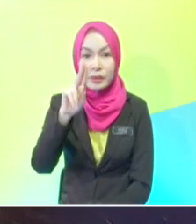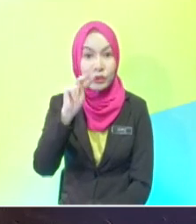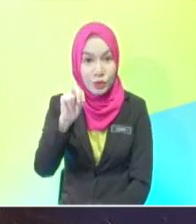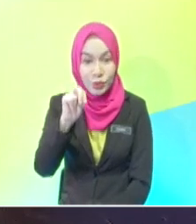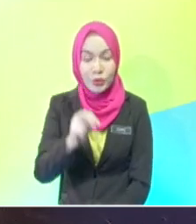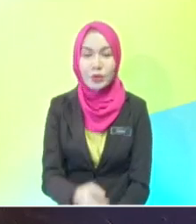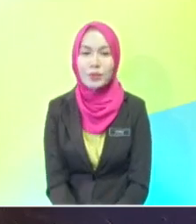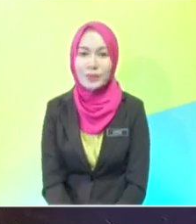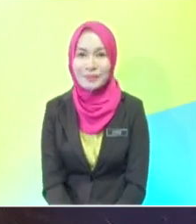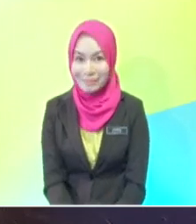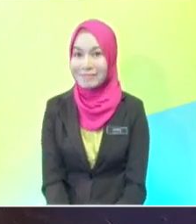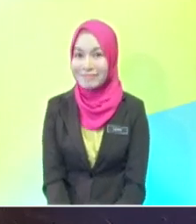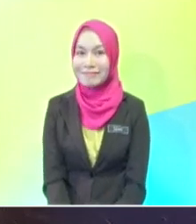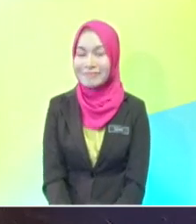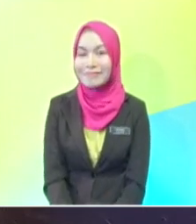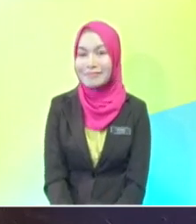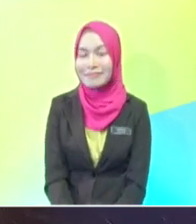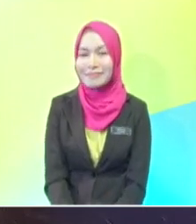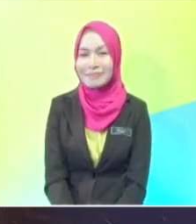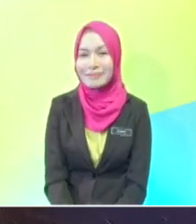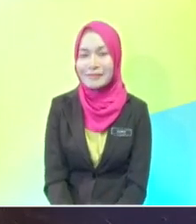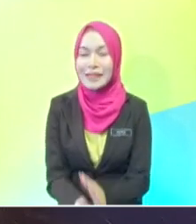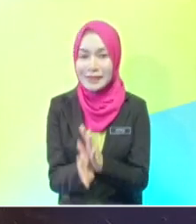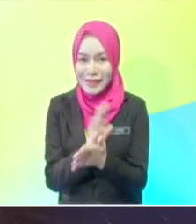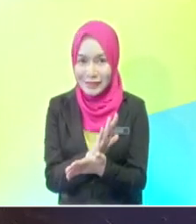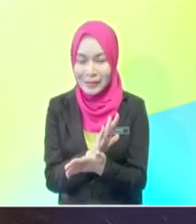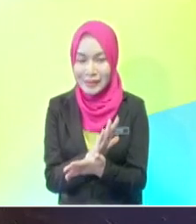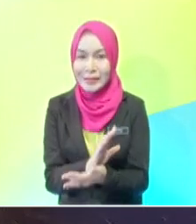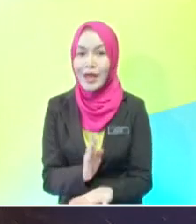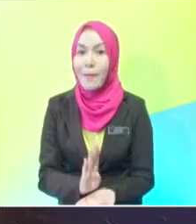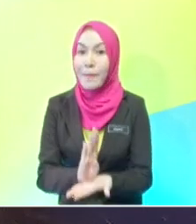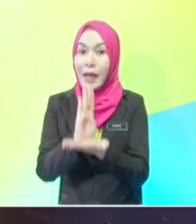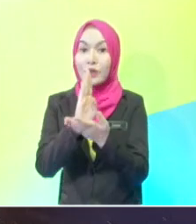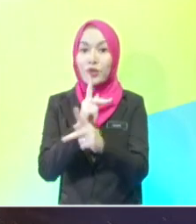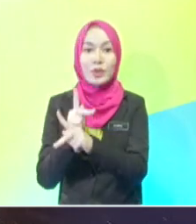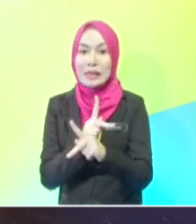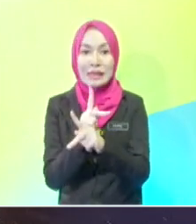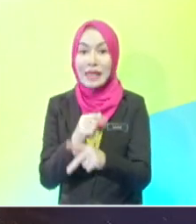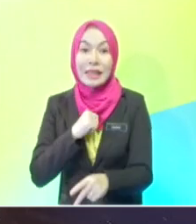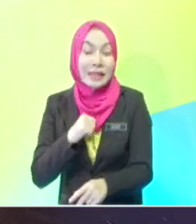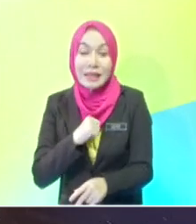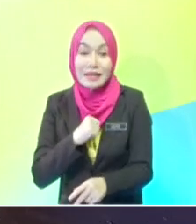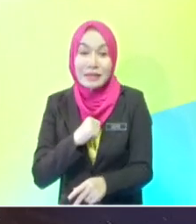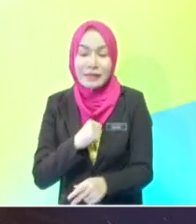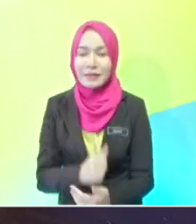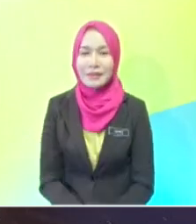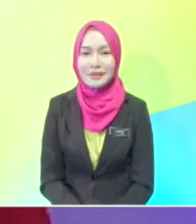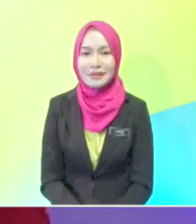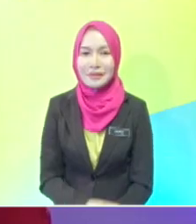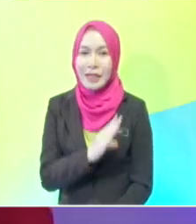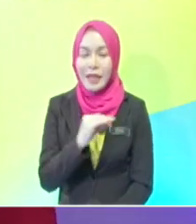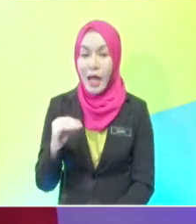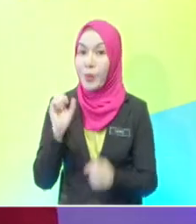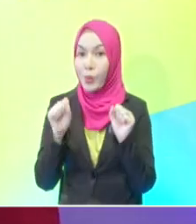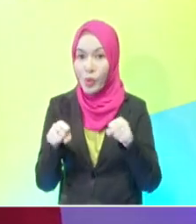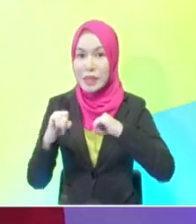racun supaya tumbuhan tuh ada dua satu yang kedua jimat lah